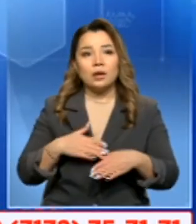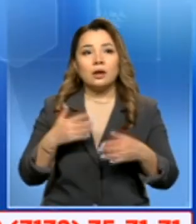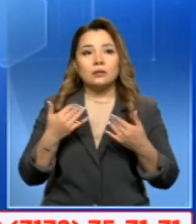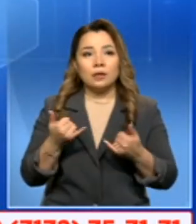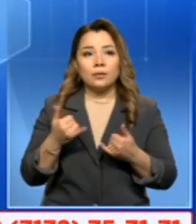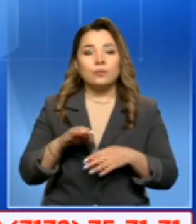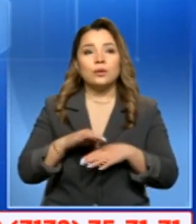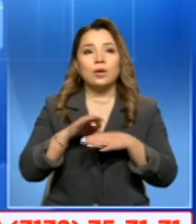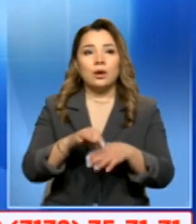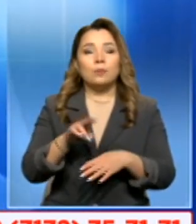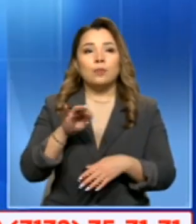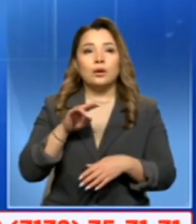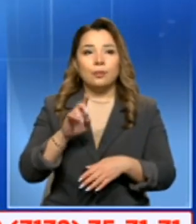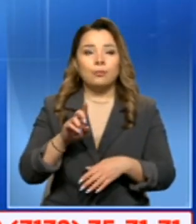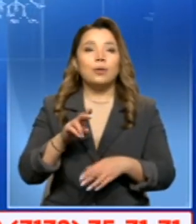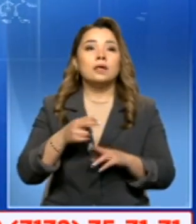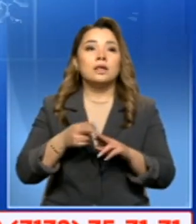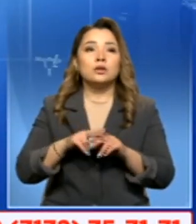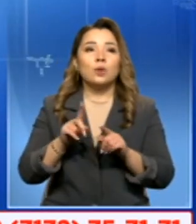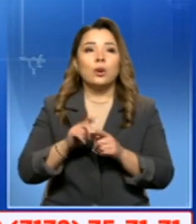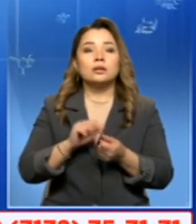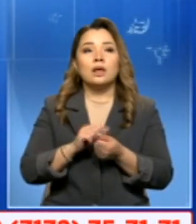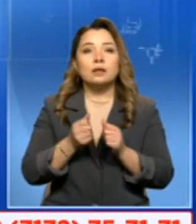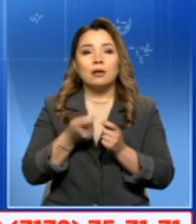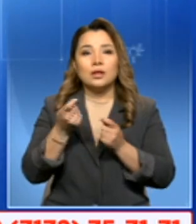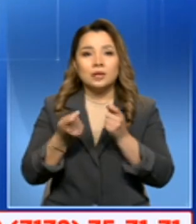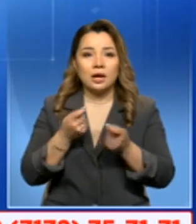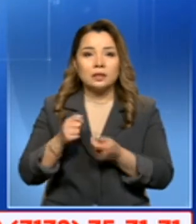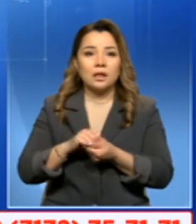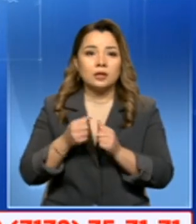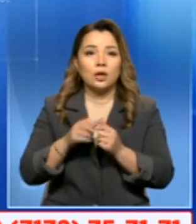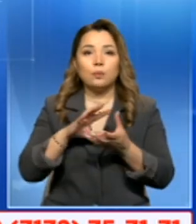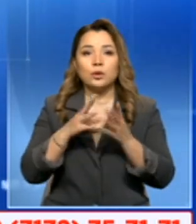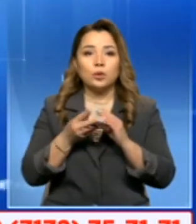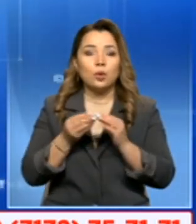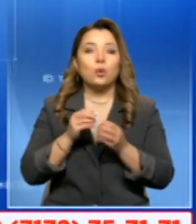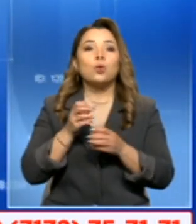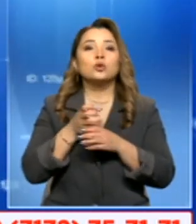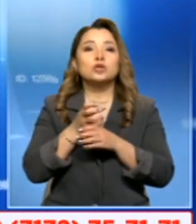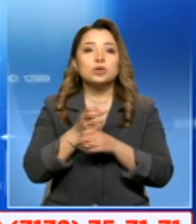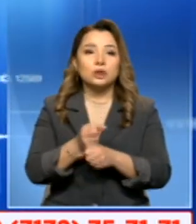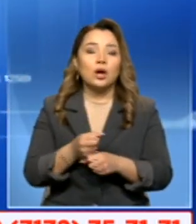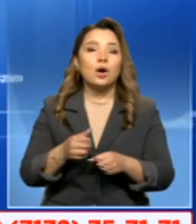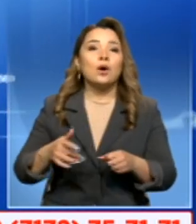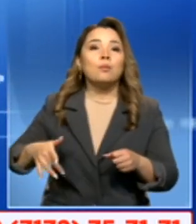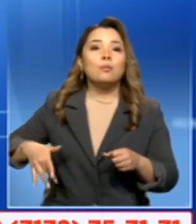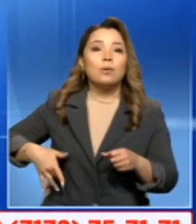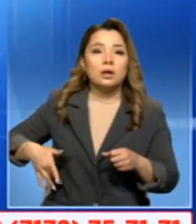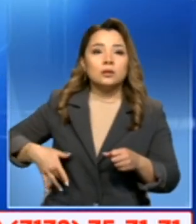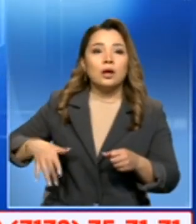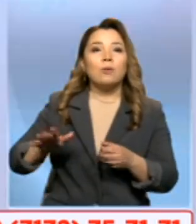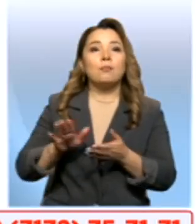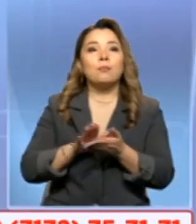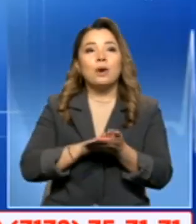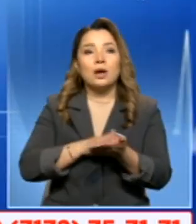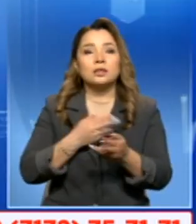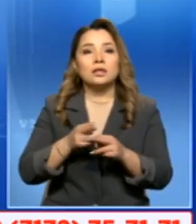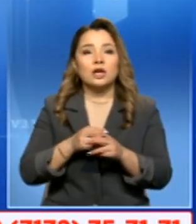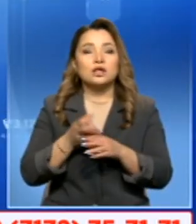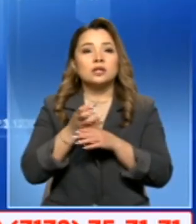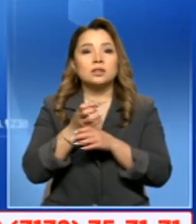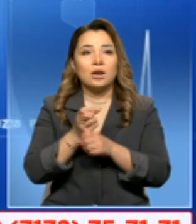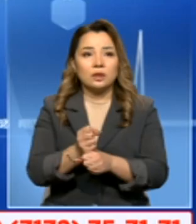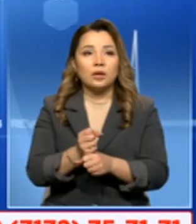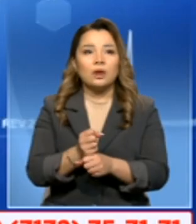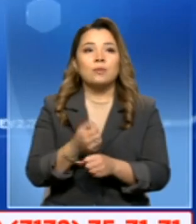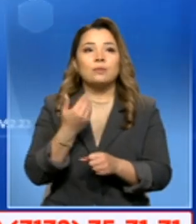кетті өттегі тастардың. Майда-майда тастардың көлемі кішірейді, бауырдағы майларым кетті, пяточная